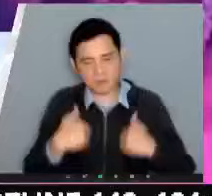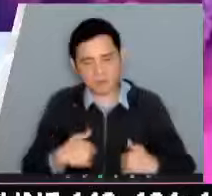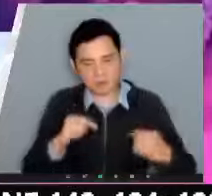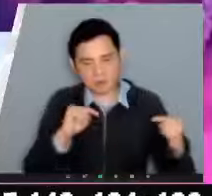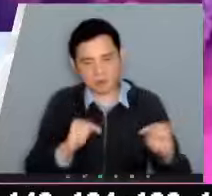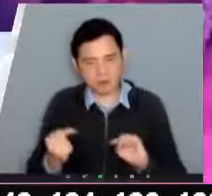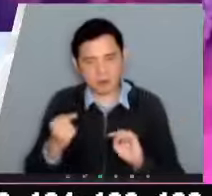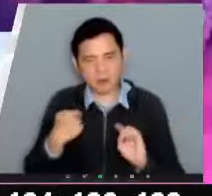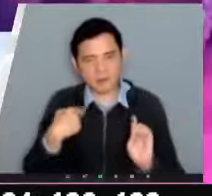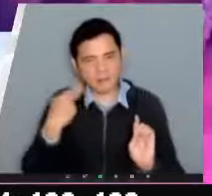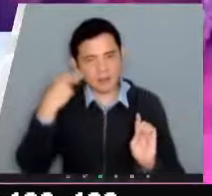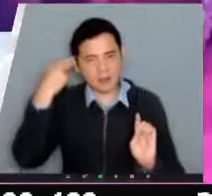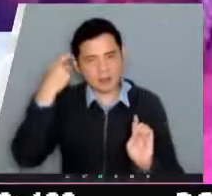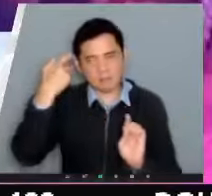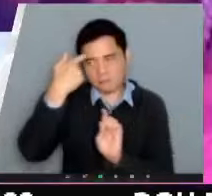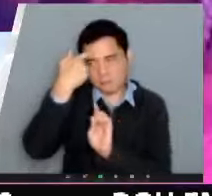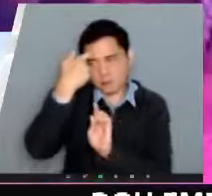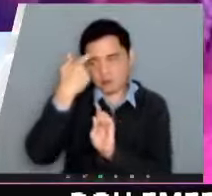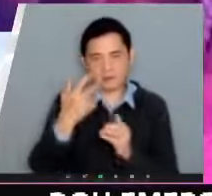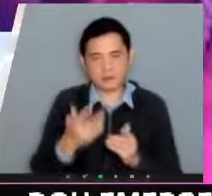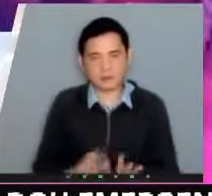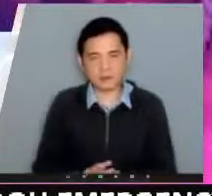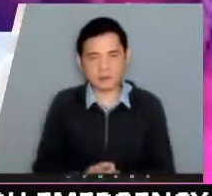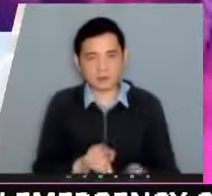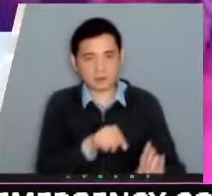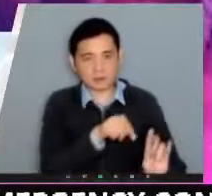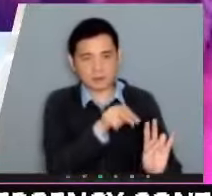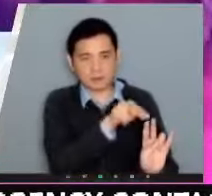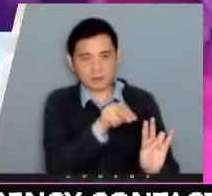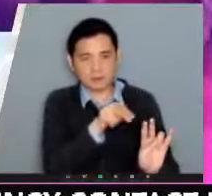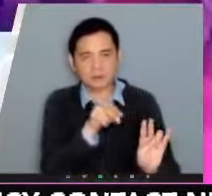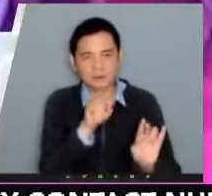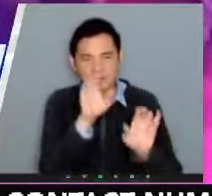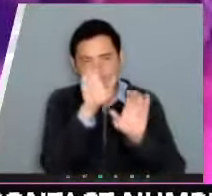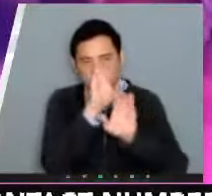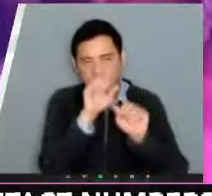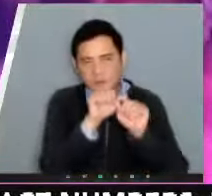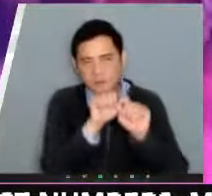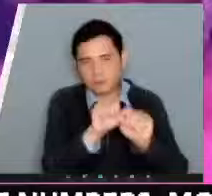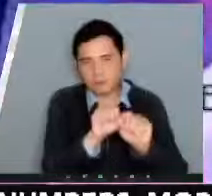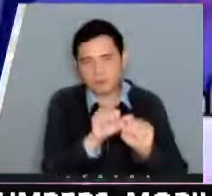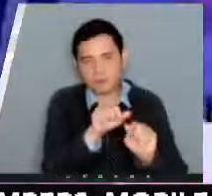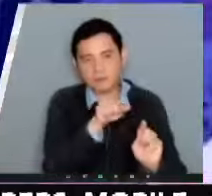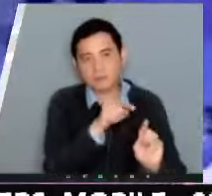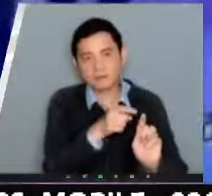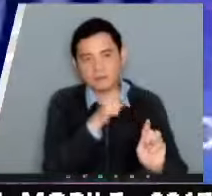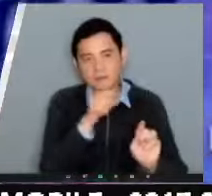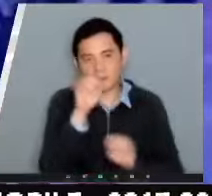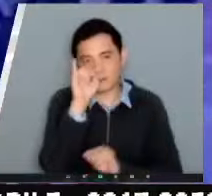ulo. Patuloy ang paghahanap sa mga sospek na napag-alamang mga taga Iloilo City.